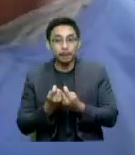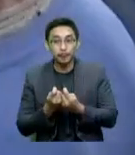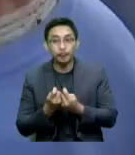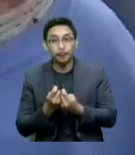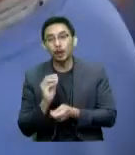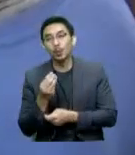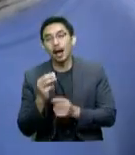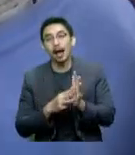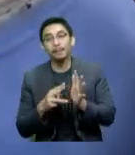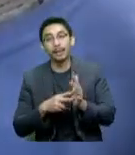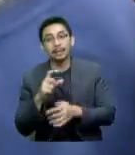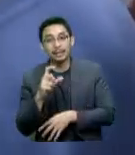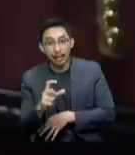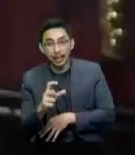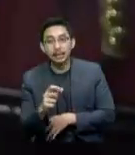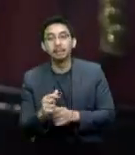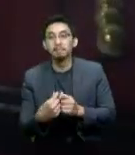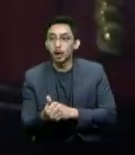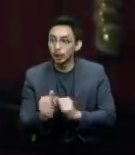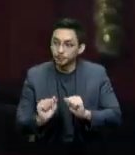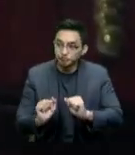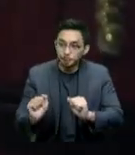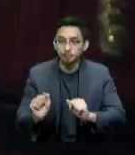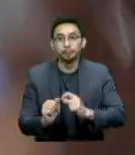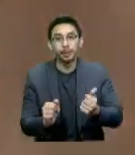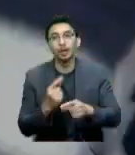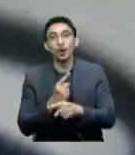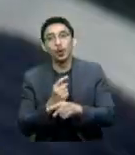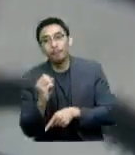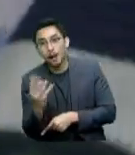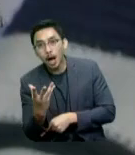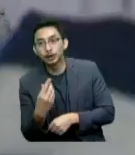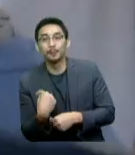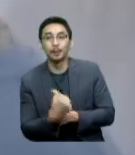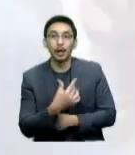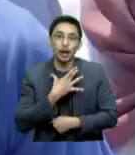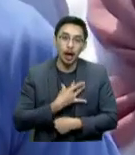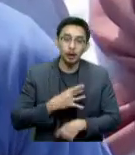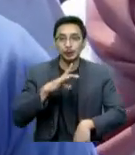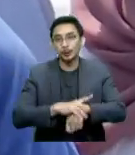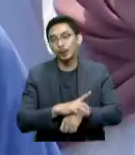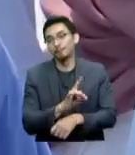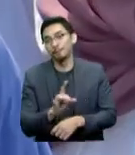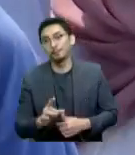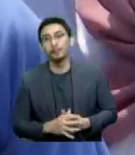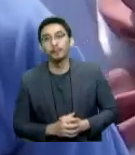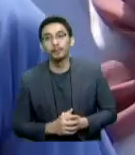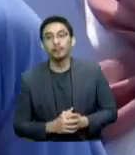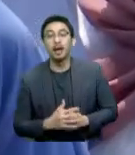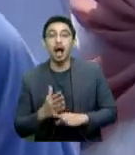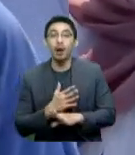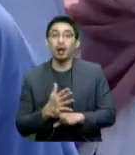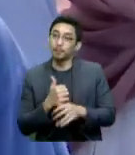Hari Tanusudibyo juga berlari menyambangi toko emas untuk membeli perhiasan. Ini awal yang baik buat Pak